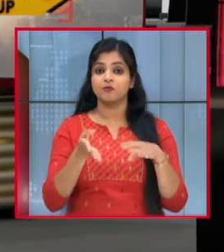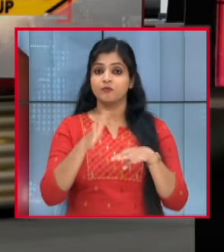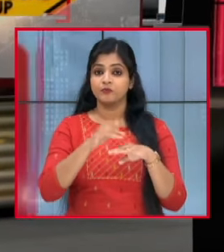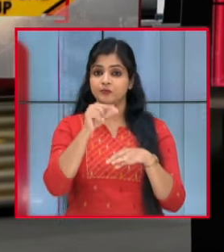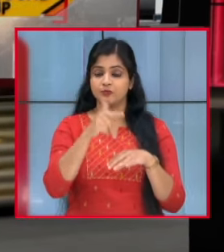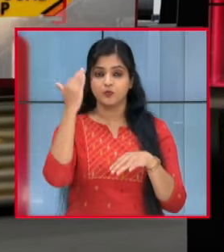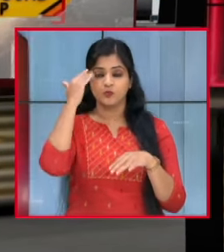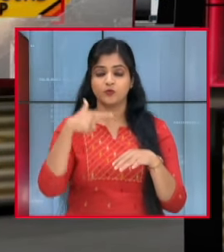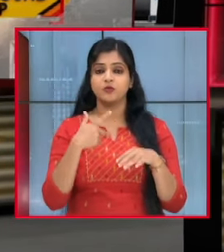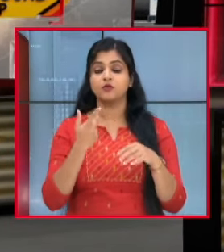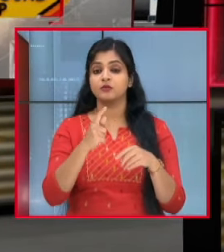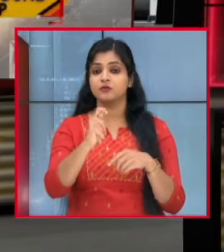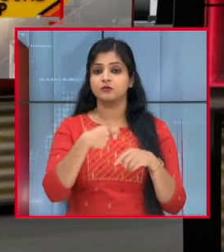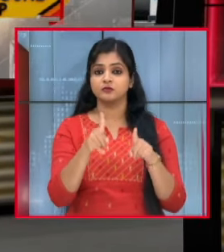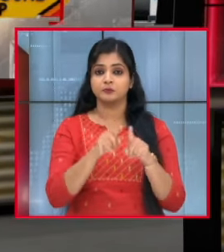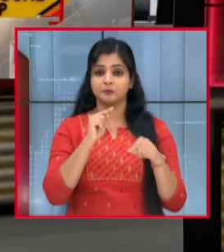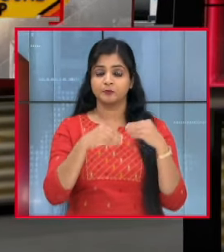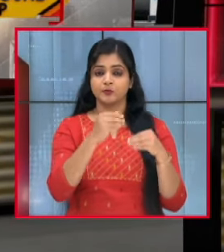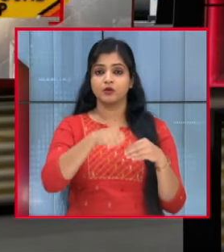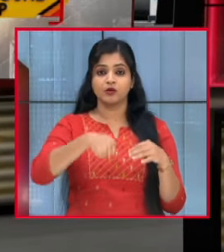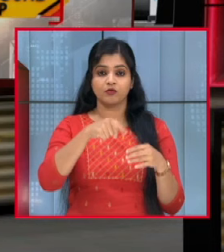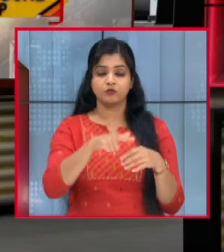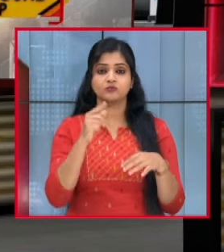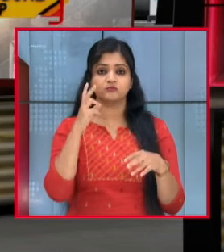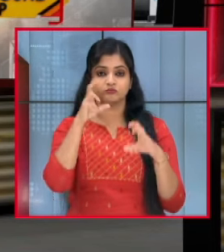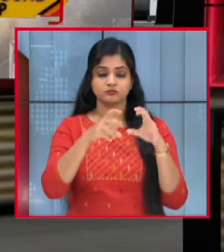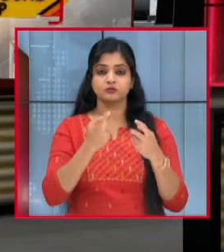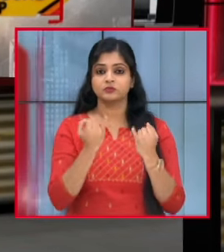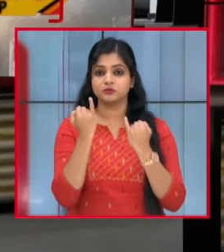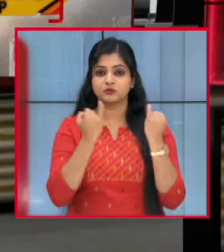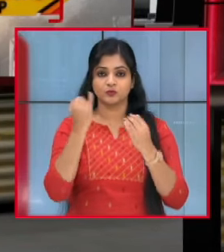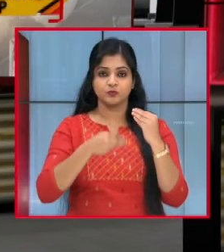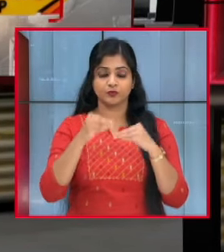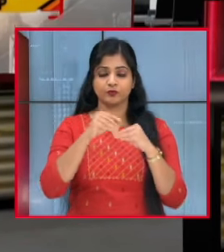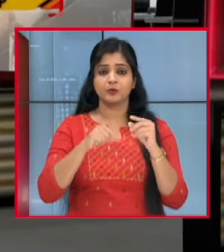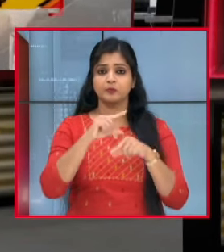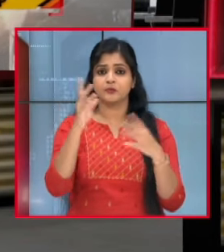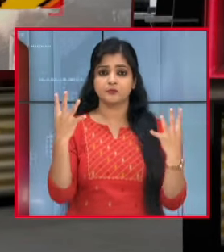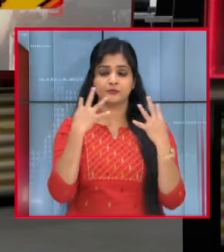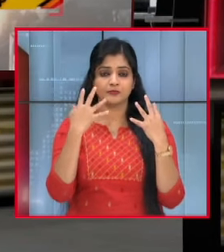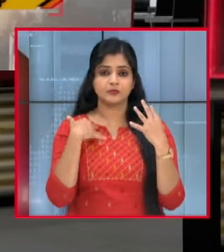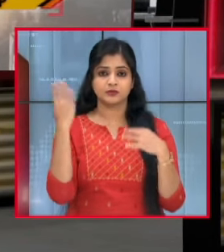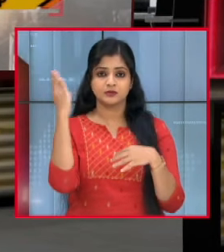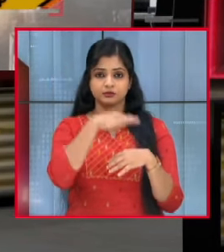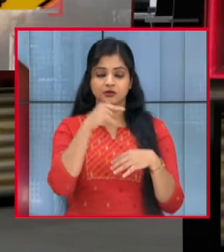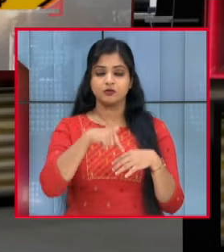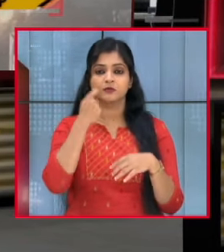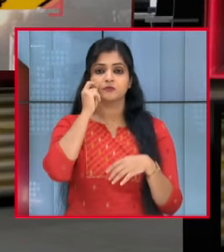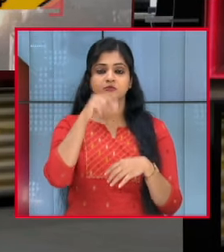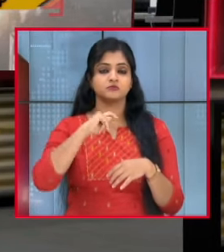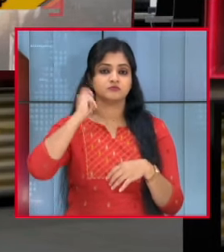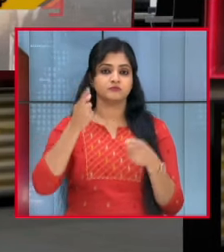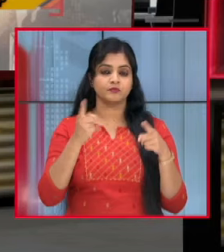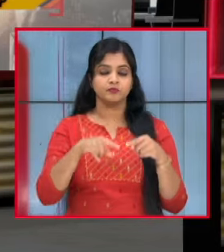ചെയ്തു. മോഷണക്കുറ്റം ആരോപിച്ച് കയ്യിലുള്ള സഞ്ചി പരിശോധിച്ചു. ജനമധ്യത്തിൽ അപമാനിക്കപ്പെട്ടതിലുള്ള മനോവിഷമത്താലാണ് വിശ്വനാഥൻ ആത്മഹത്യ